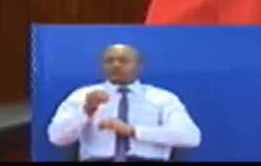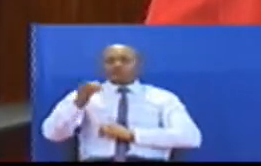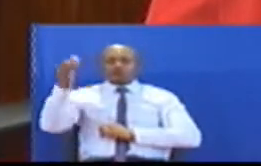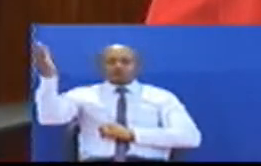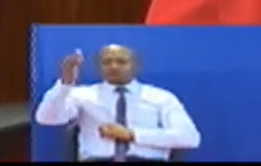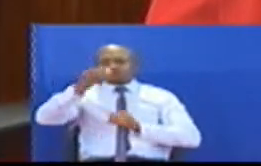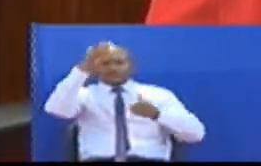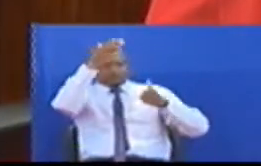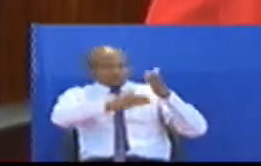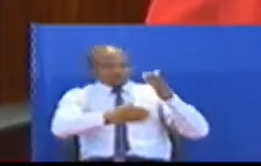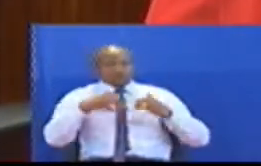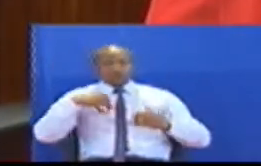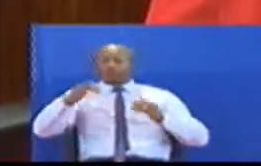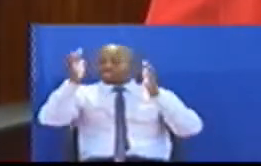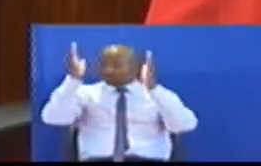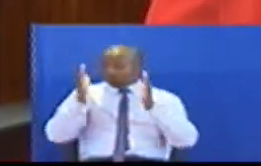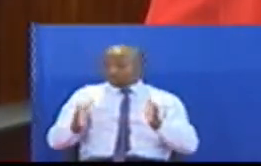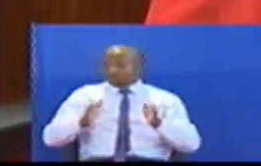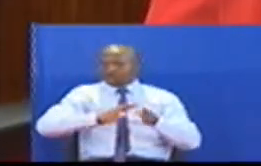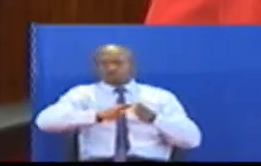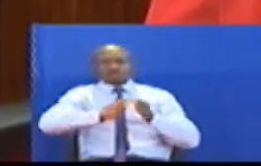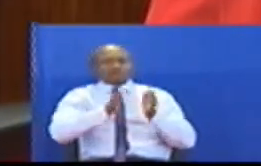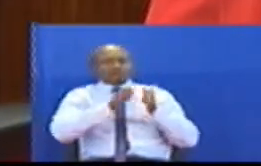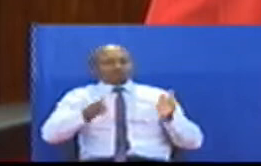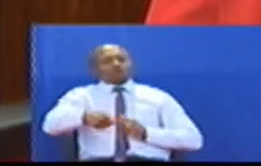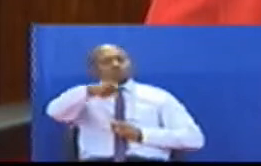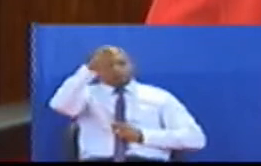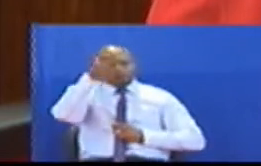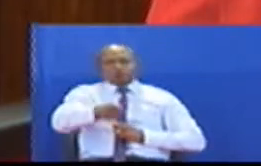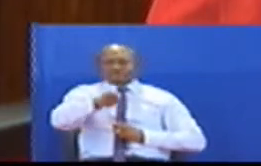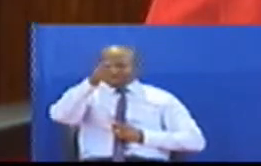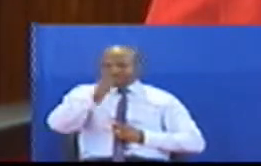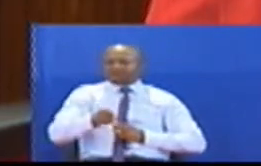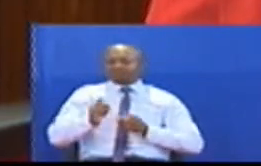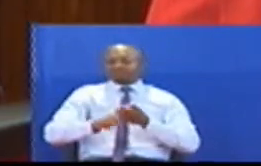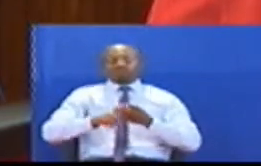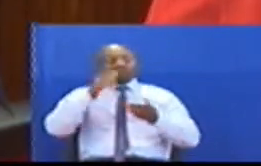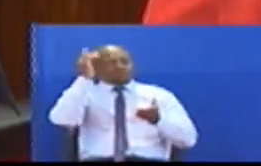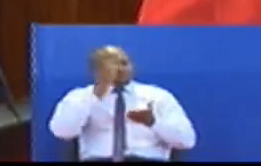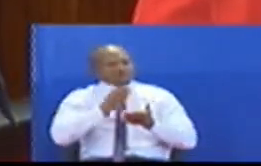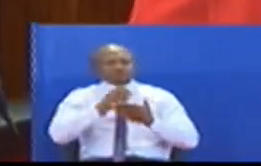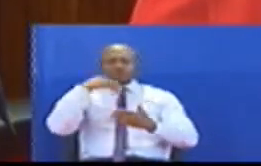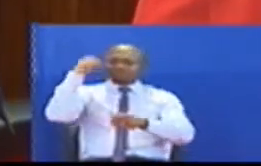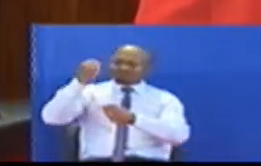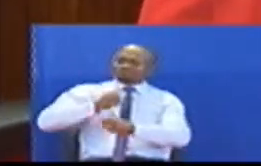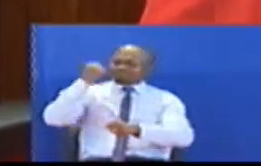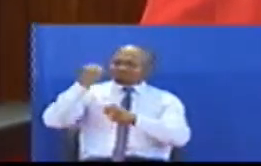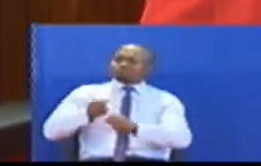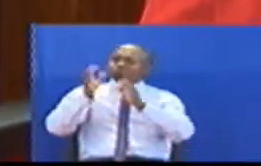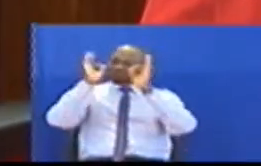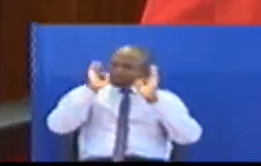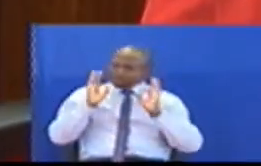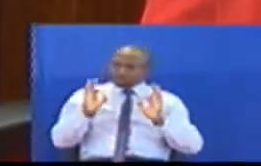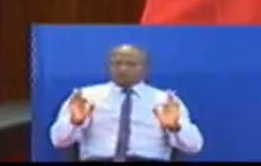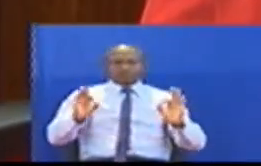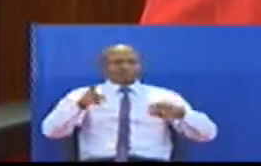Mkuu, nataka nichukue fursa hii kukupongeza sana Kasim Majaliwa. Kiatu umekivaa kimetosha,